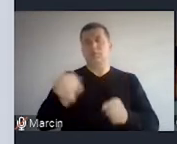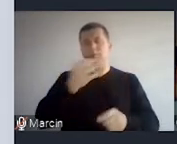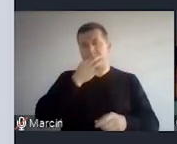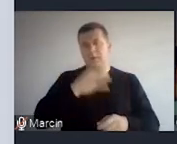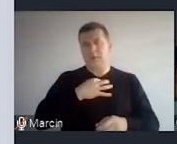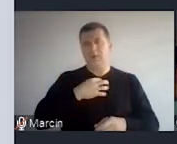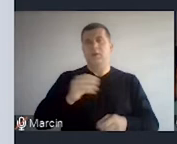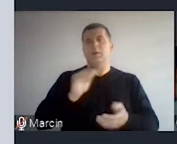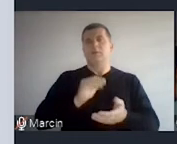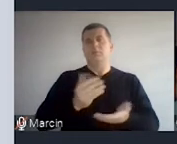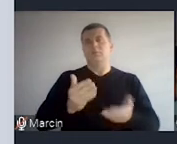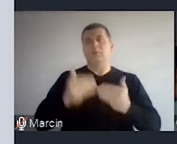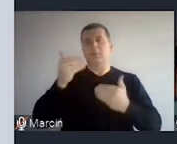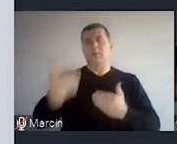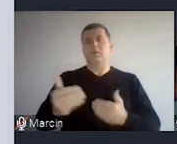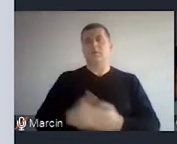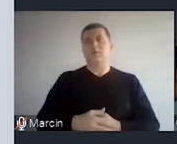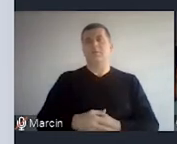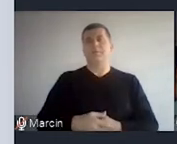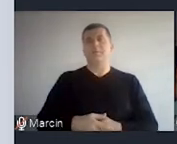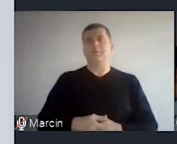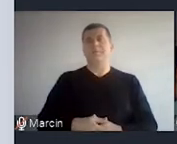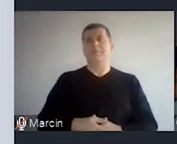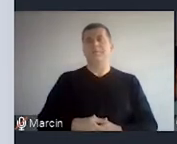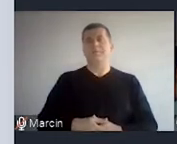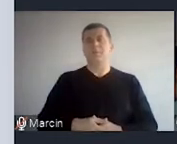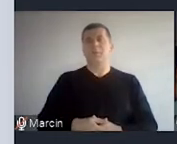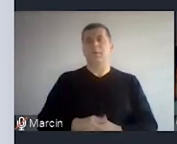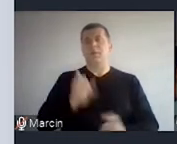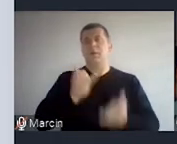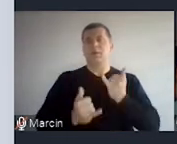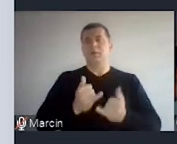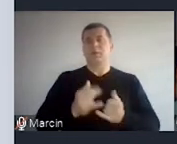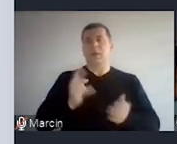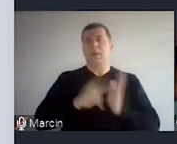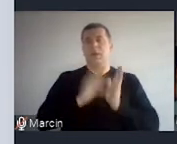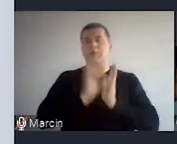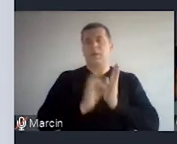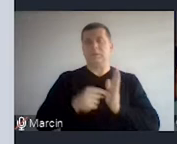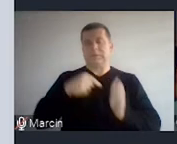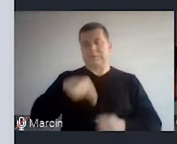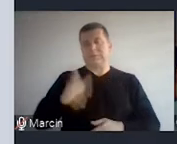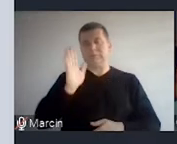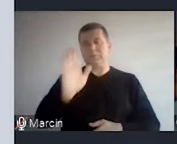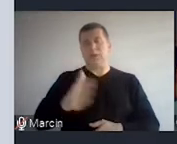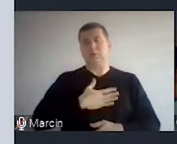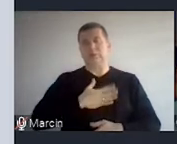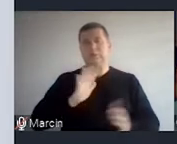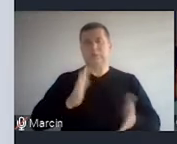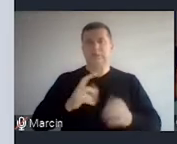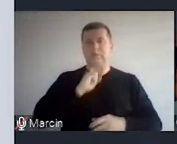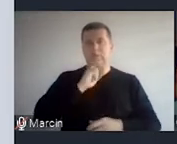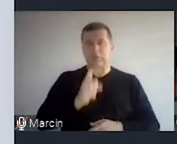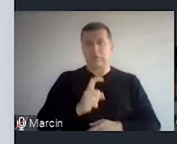pytania gdzieś tam z peryferiów naszego zagadnienia. Jeśli na bieżąco pojawią się jakieś wątpliwości czy inne